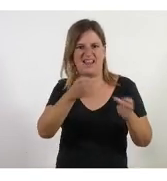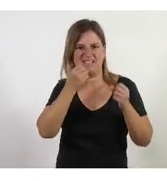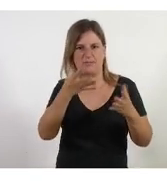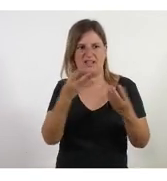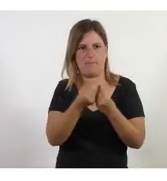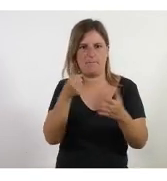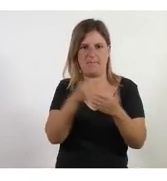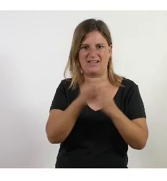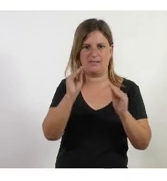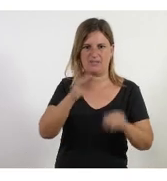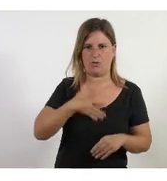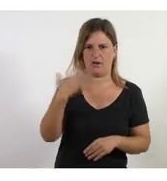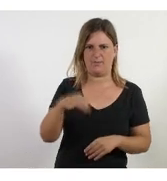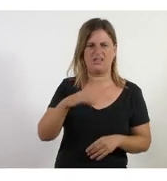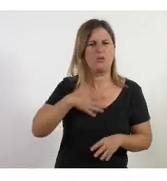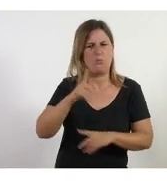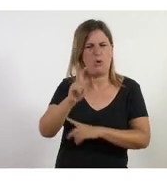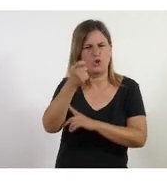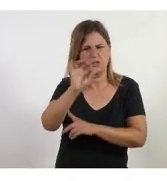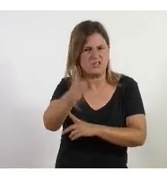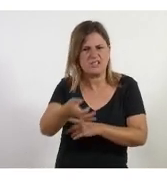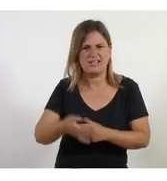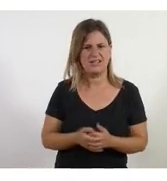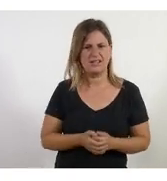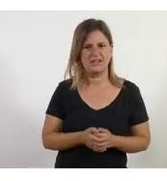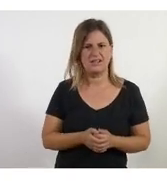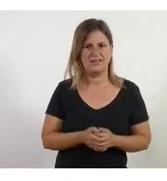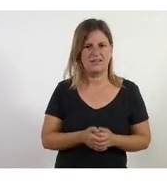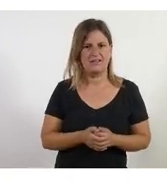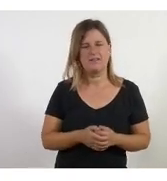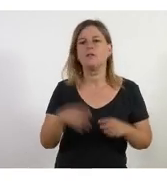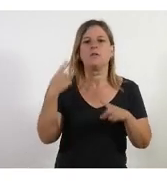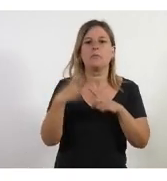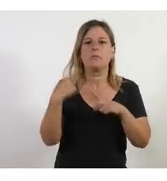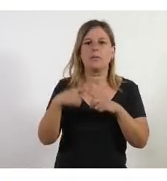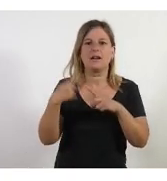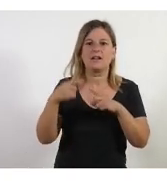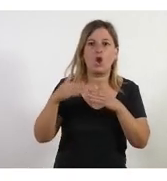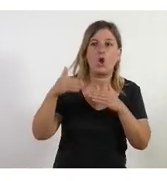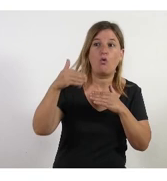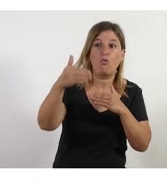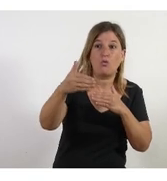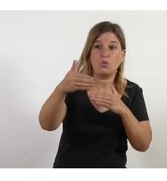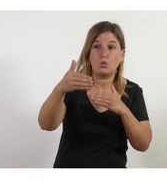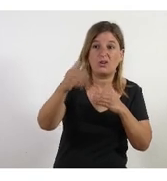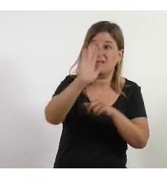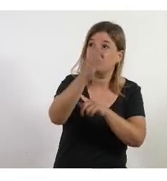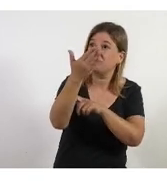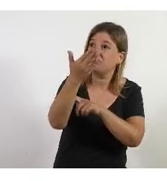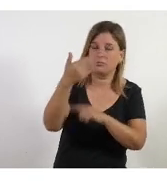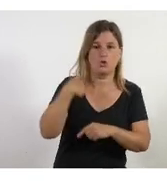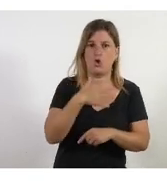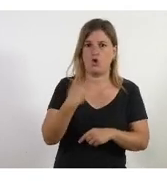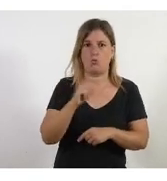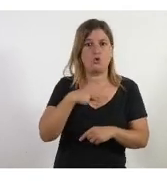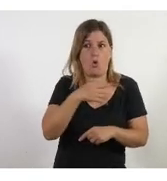tant que pot ser això. I tant que pot ser. Algú ha escrit el futur per nosaltres. Jo no el compro, aquest futur. Jo em vull escriure